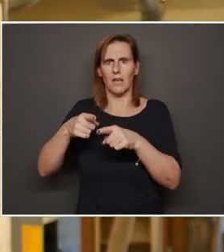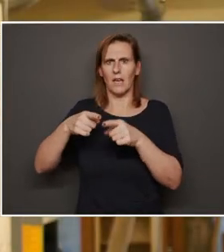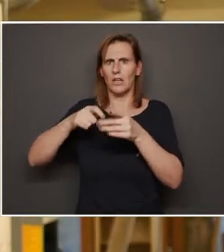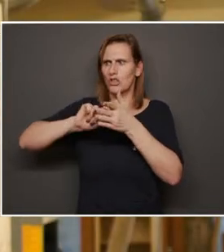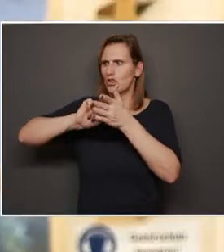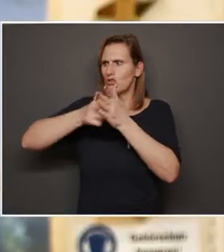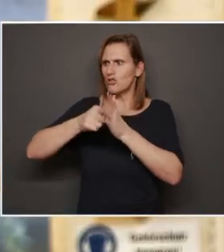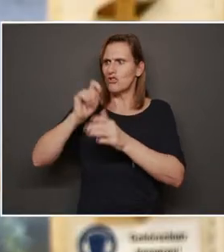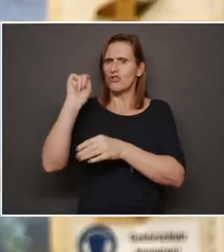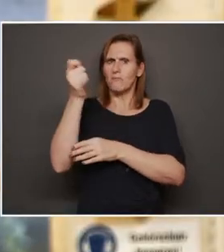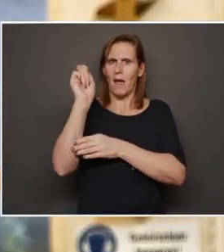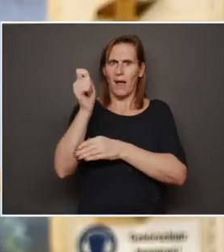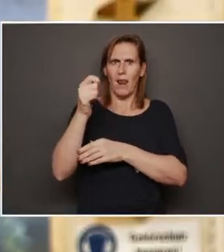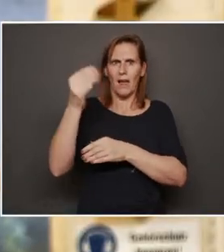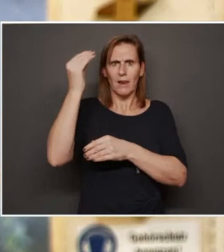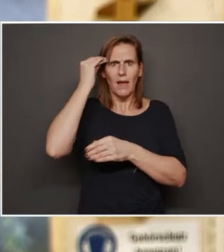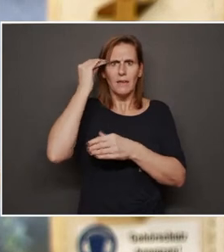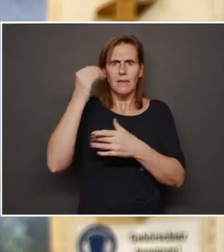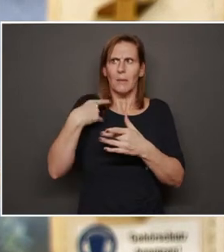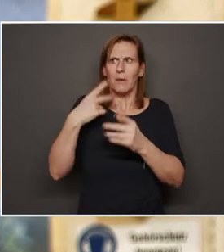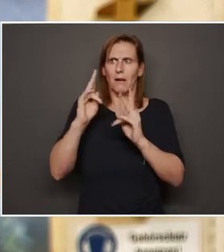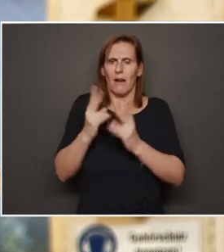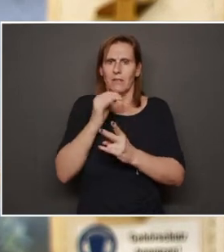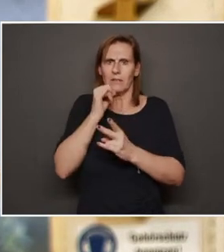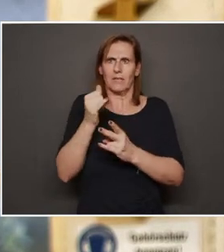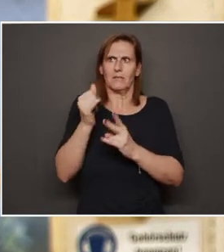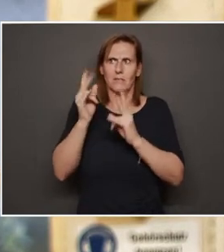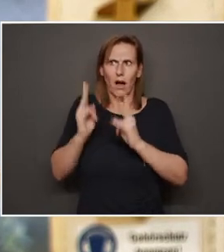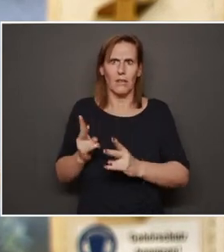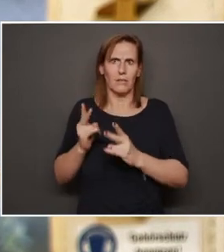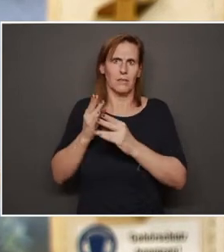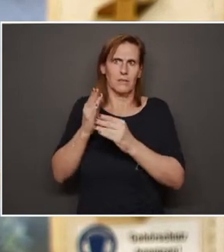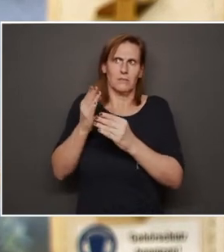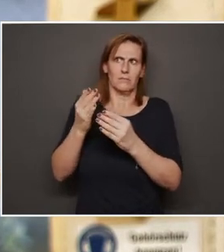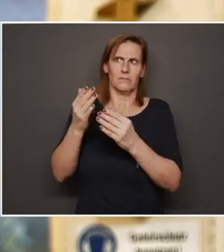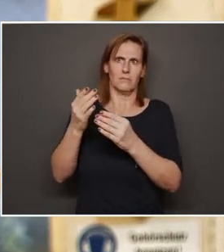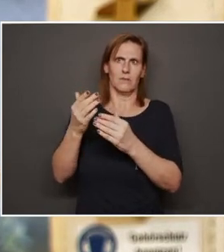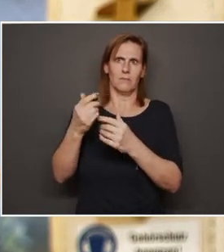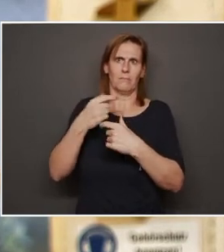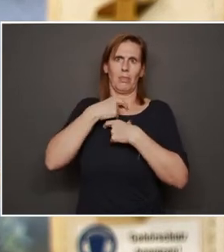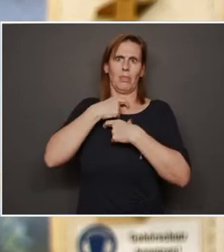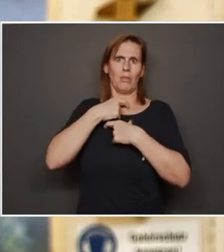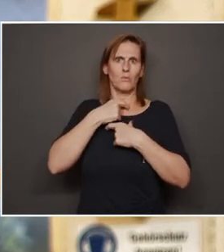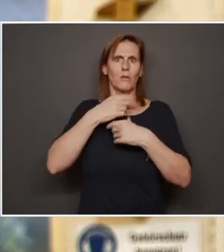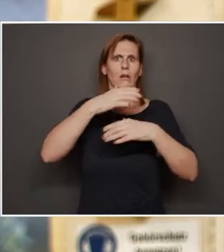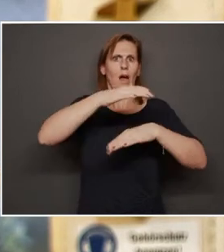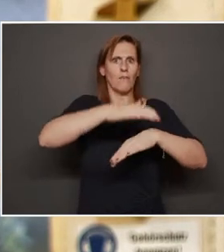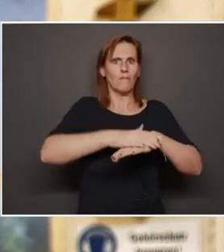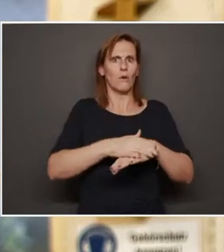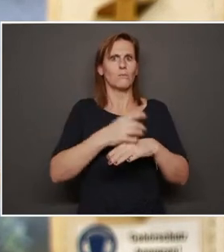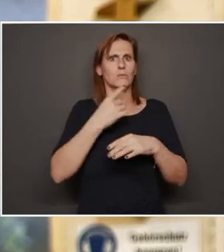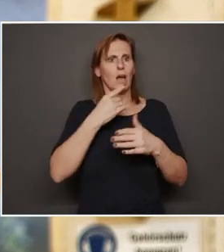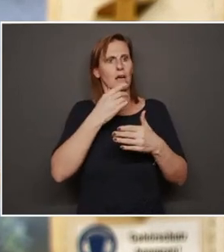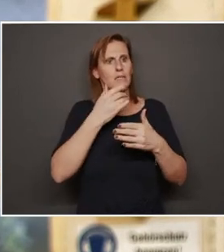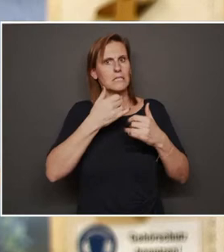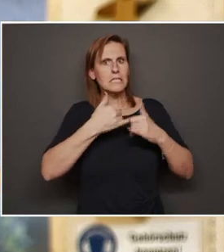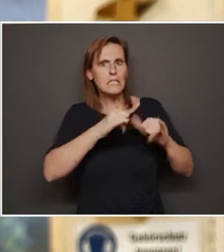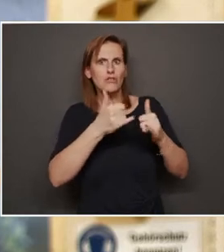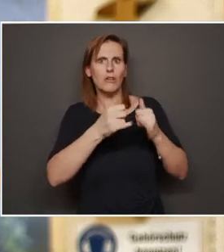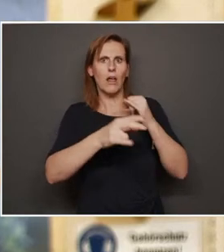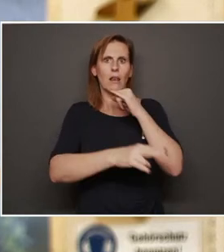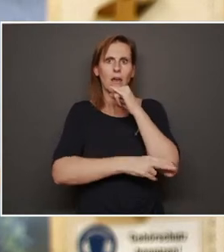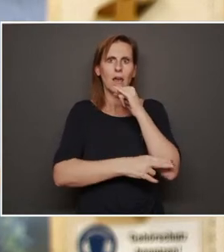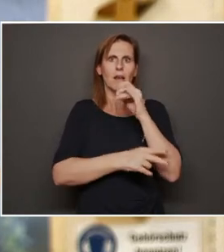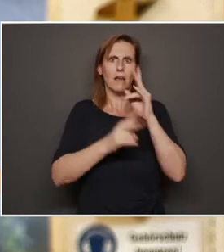meine Beeinträchtigung, durch mein Auge nicht können, erlernen dürfen. Und da sind sie darauf gekommen, dass sie da ja die Tischlerlehre